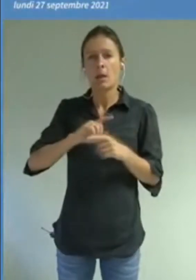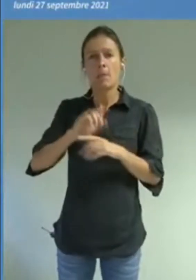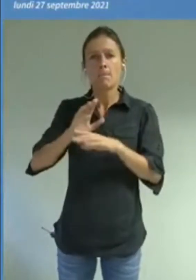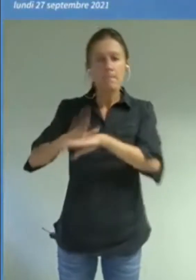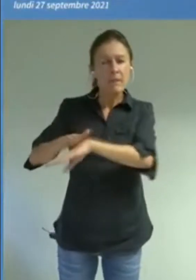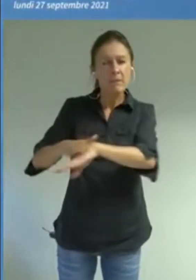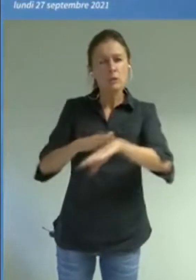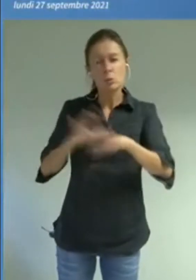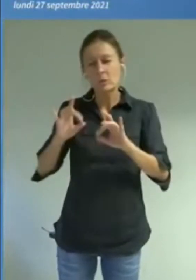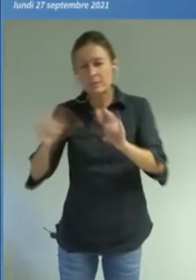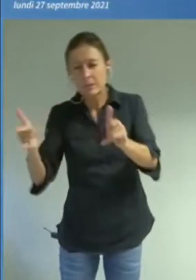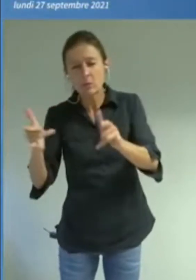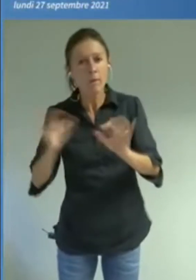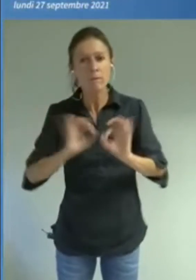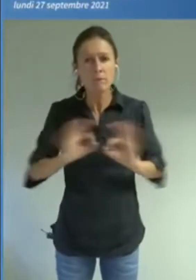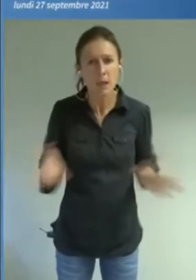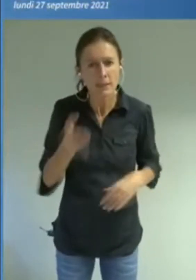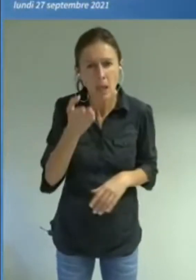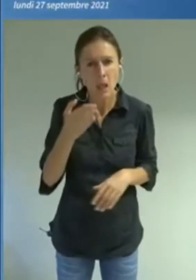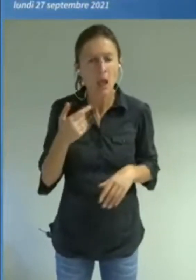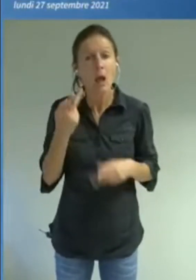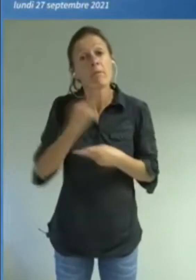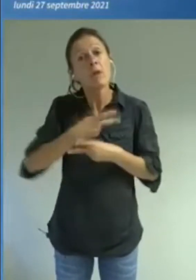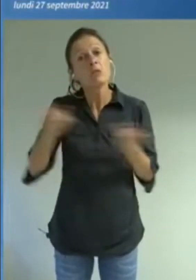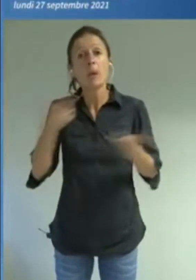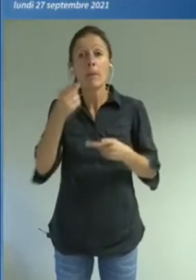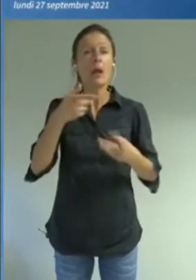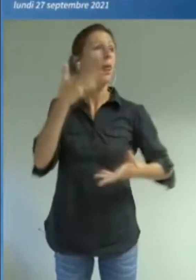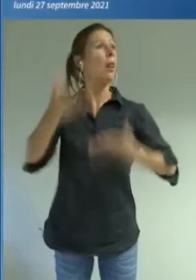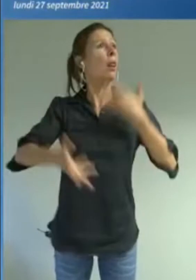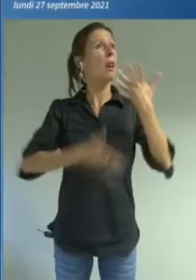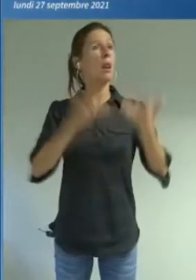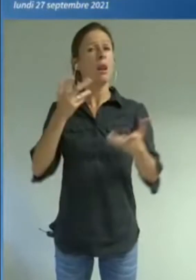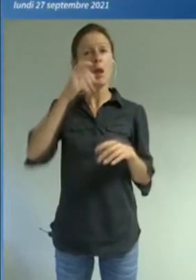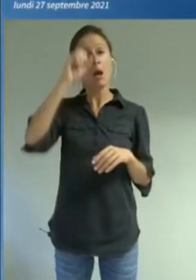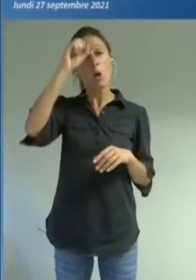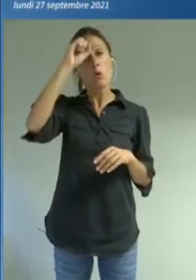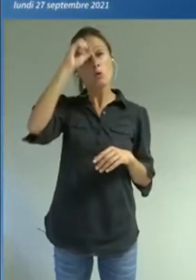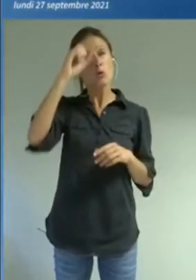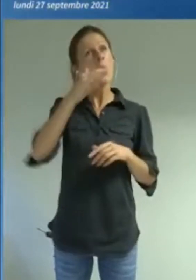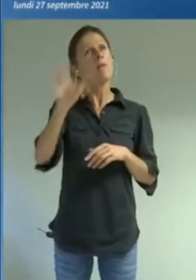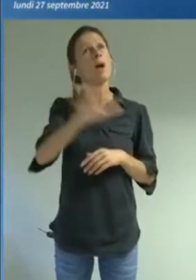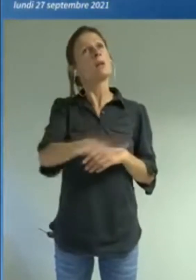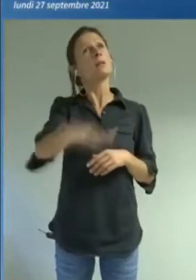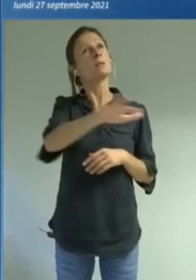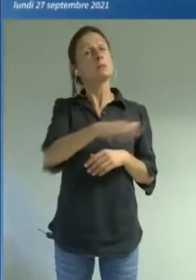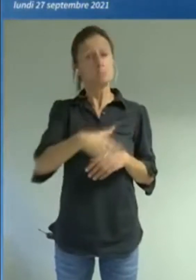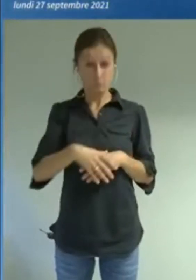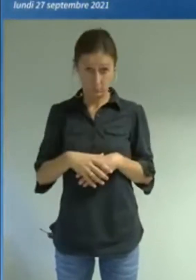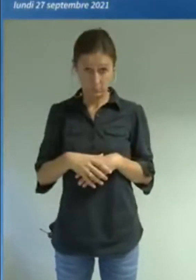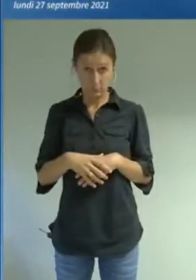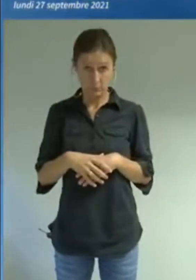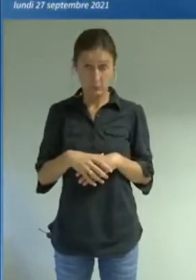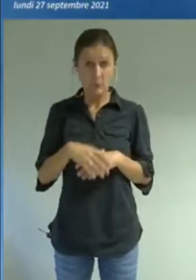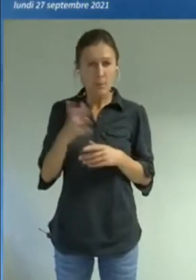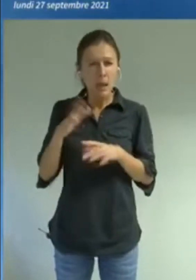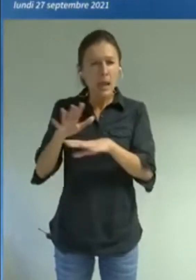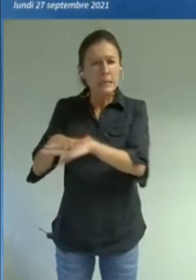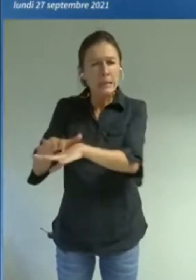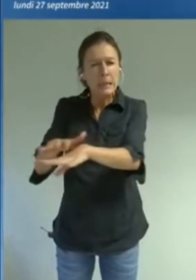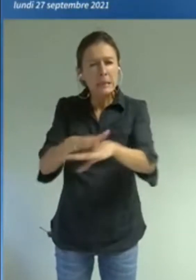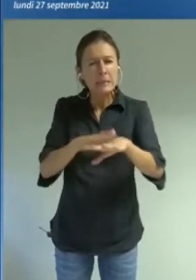Vraiment, vous méritez effectivement de donner des leçons à la France. Mais ne vous étonnez pas si dans les quartiers ça